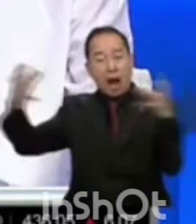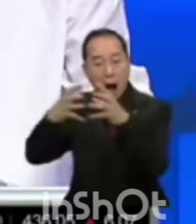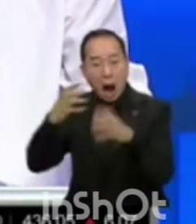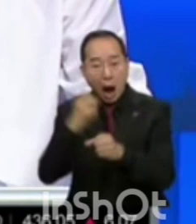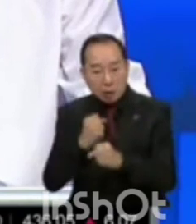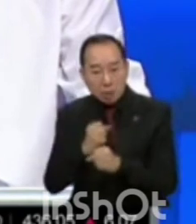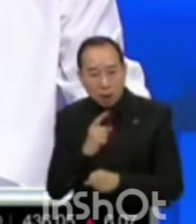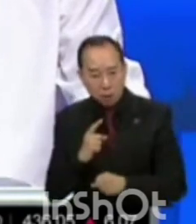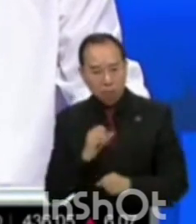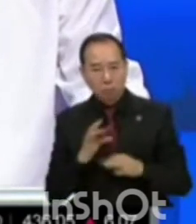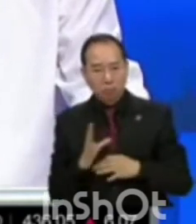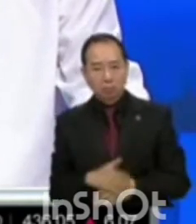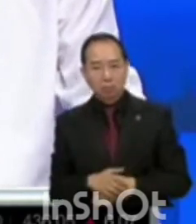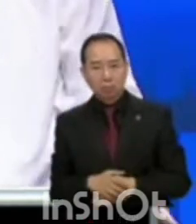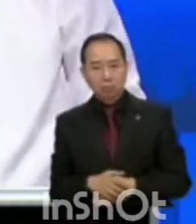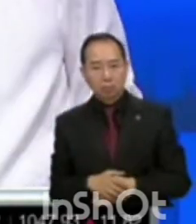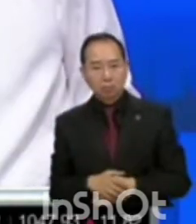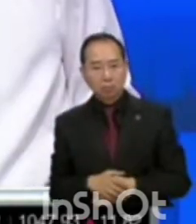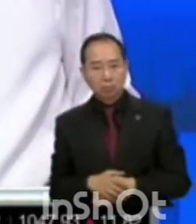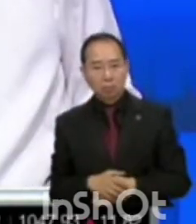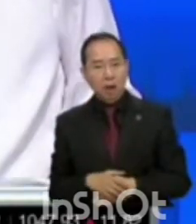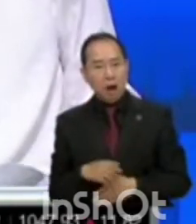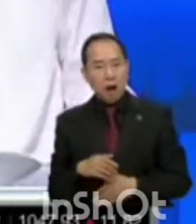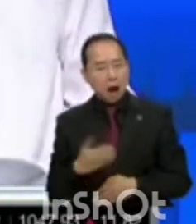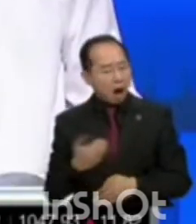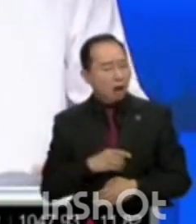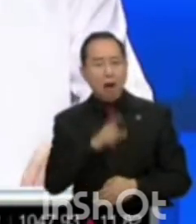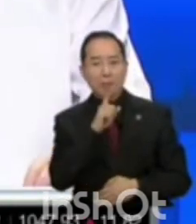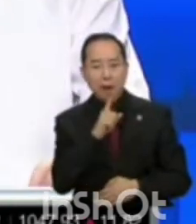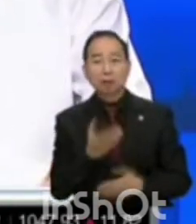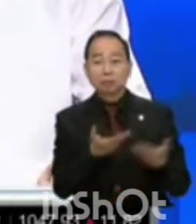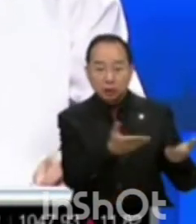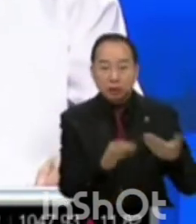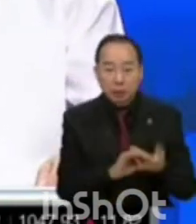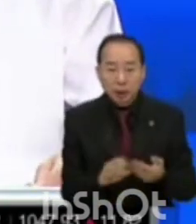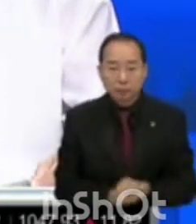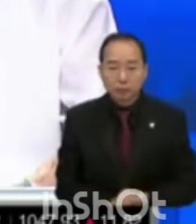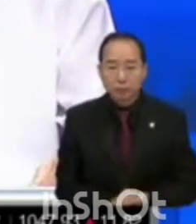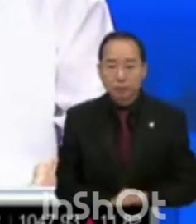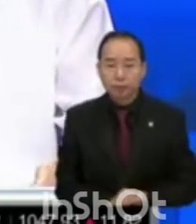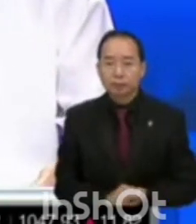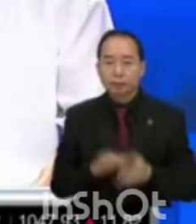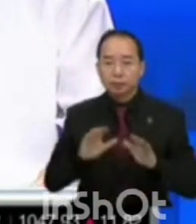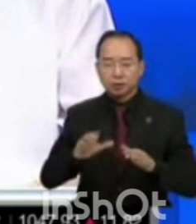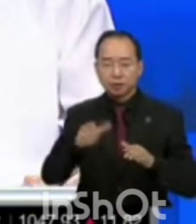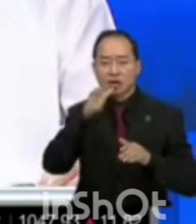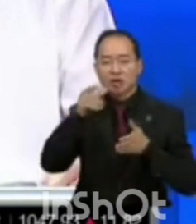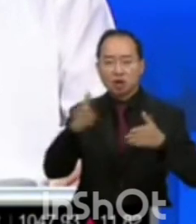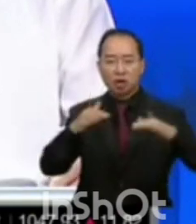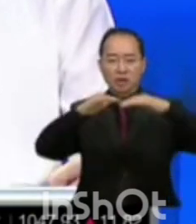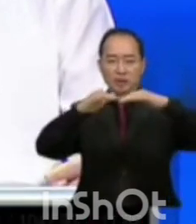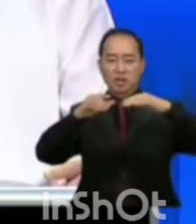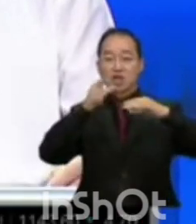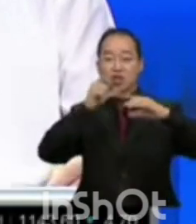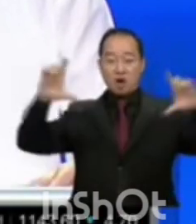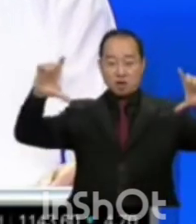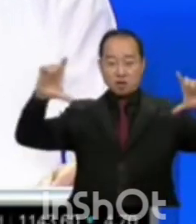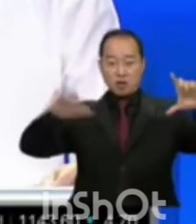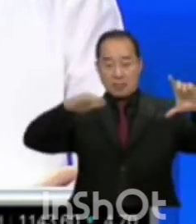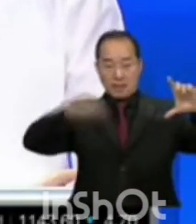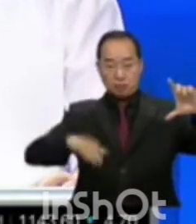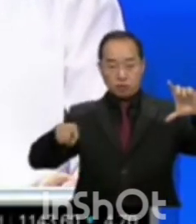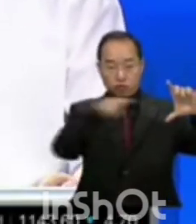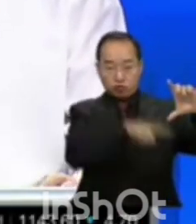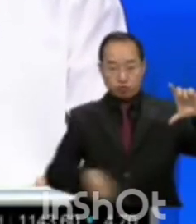놀랐습니다. 아까 지적하신 말씀을 제가 좀 드리면요. 지금 현재는 저희가 경기 남부 지역의